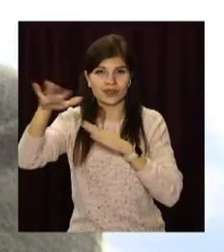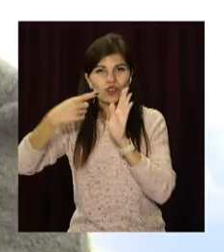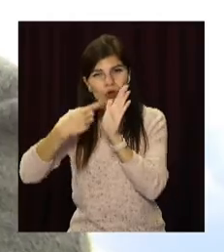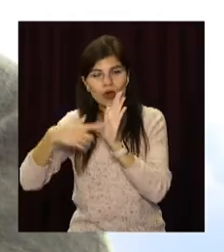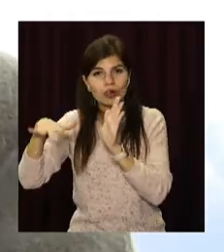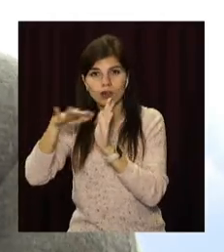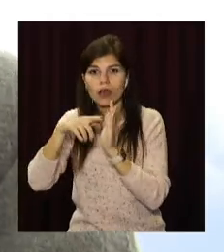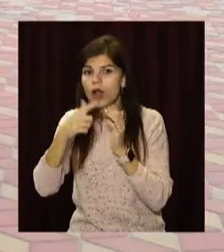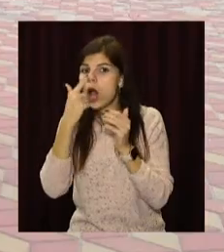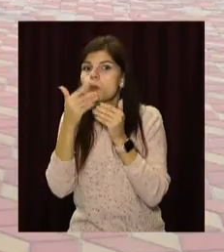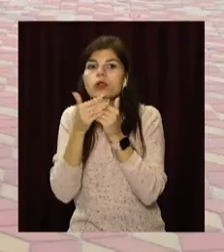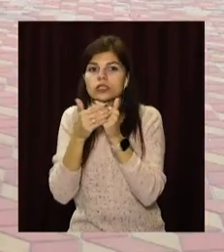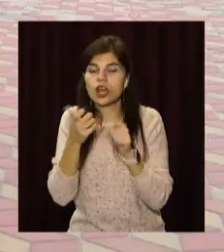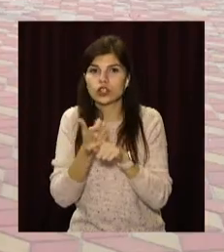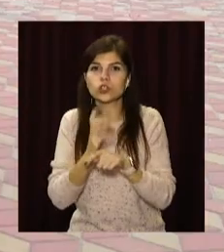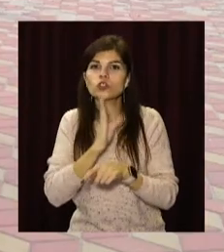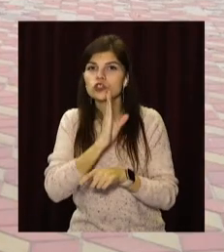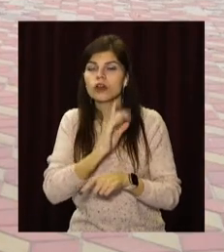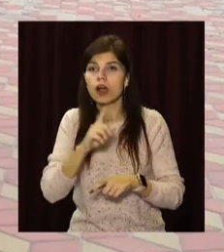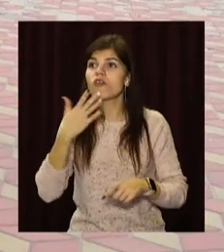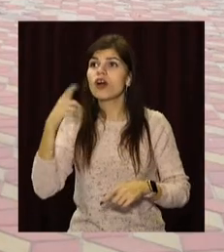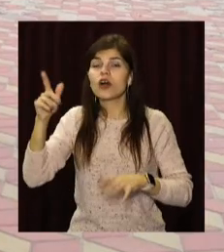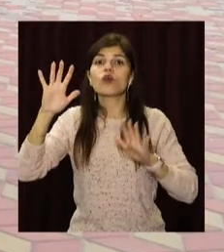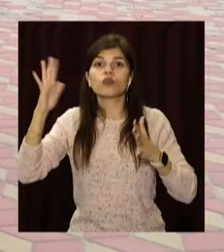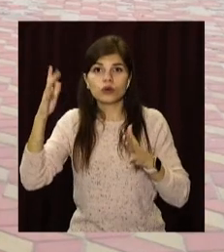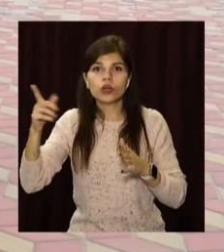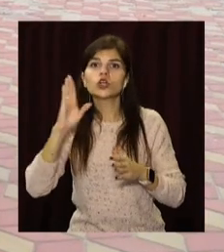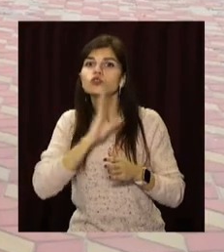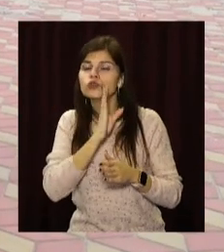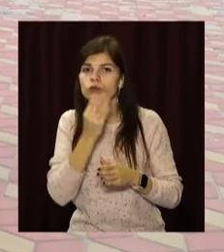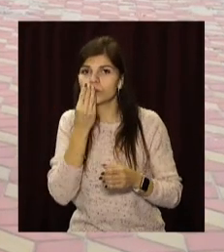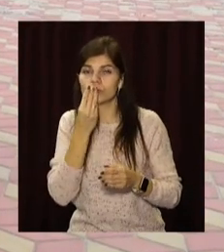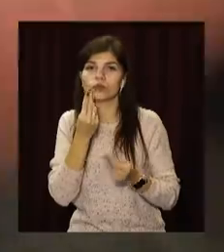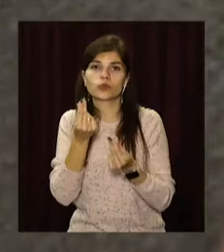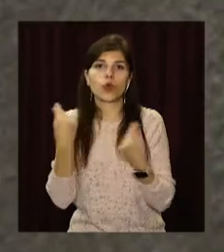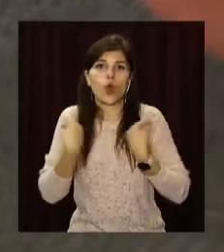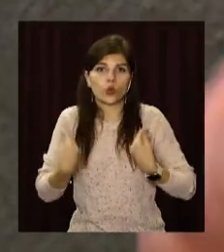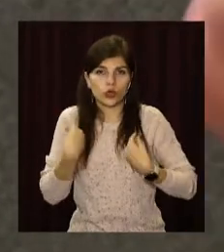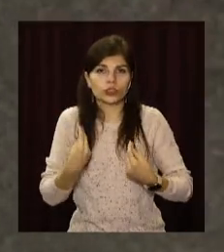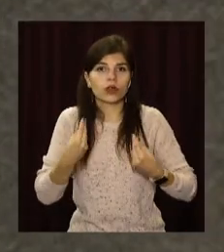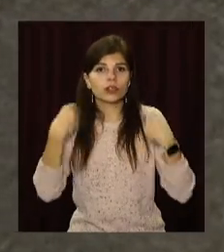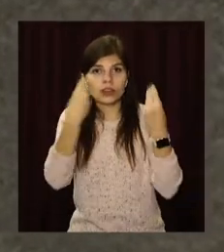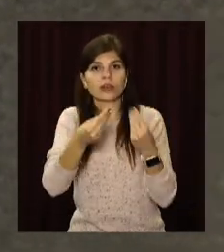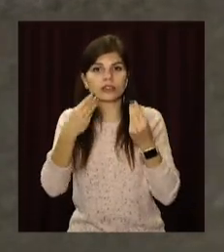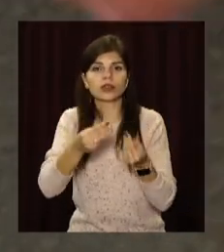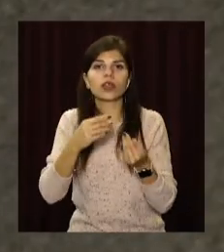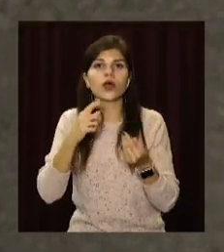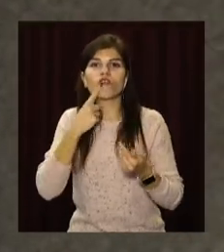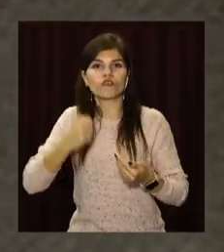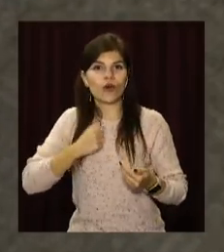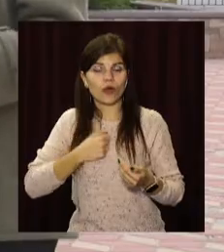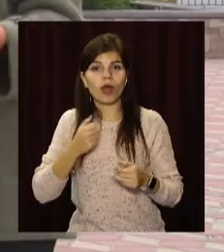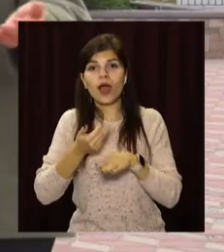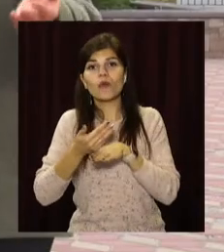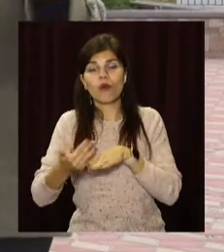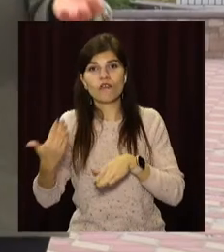близька Надії Павлівні. З перших днів бойових дій жінка купувала їжу та одяг для військових, всіляко намагаючись допомогти бійцям. А згодом